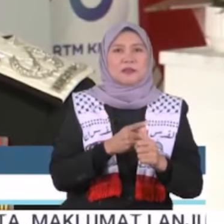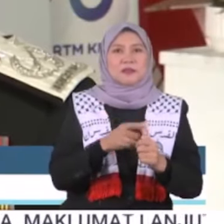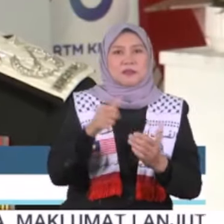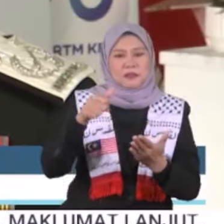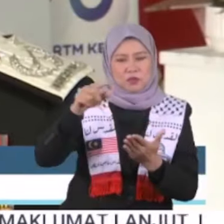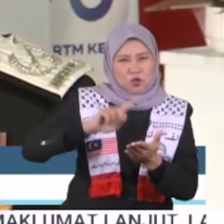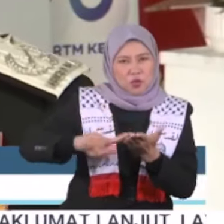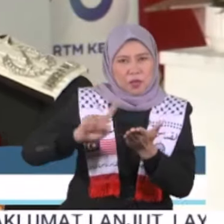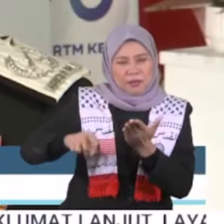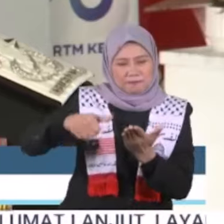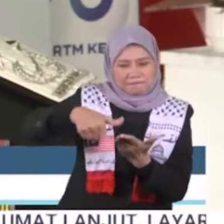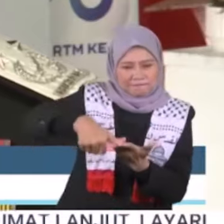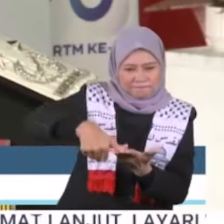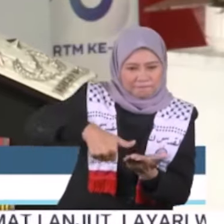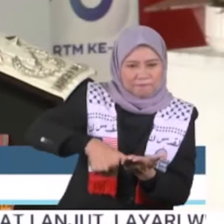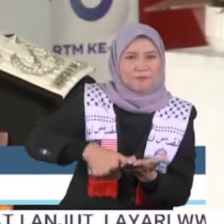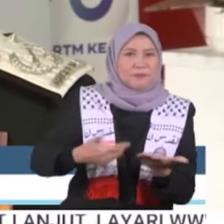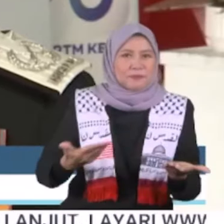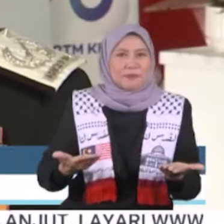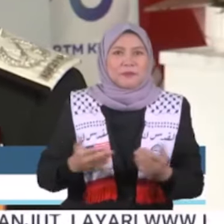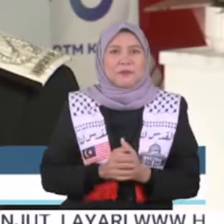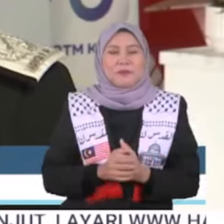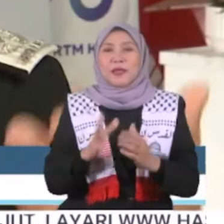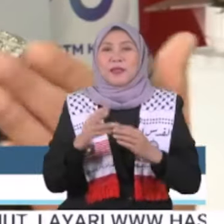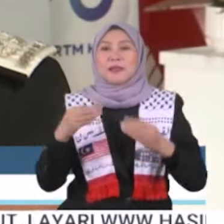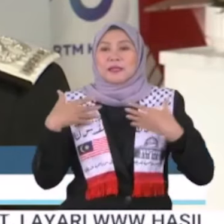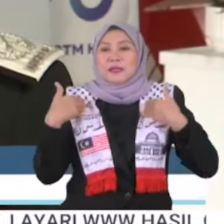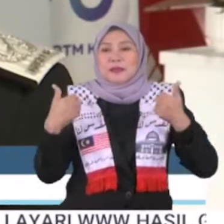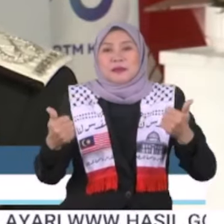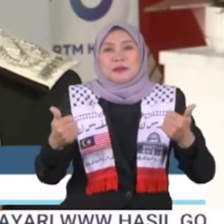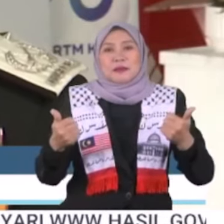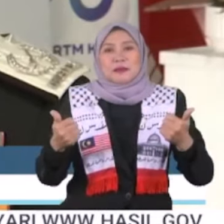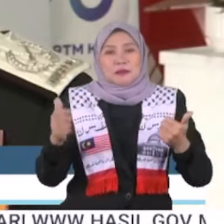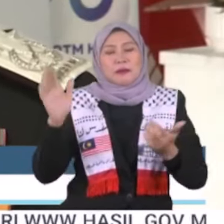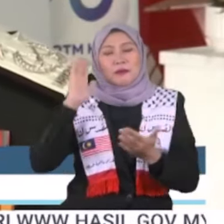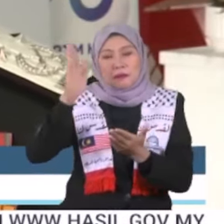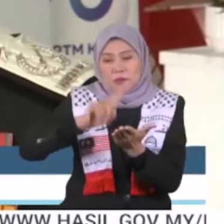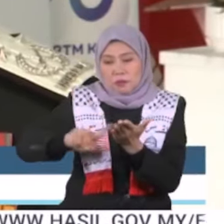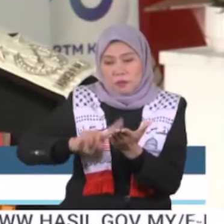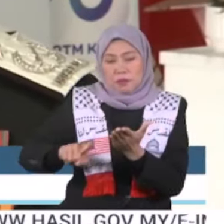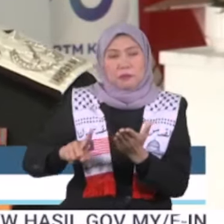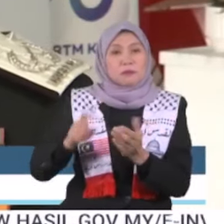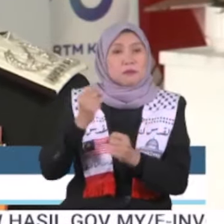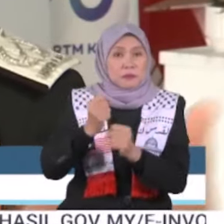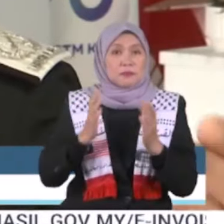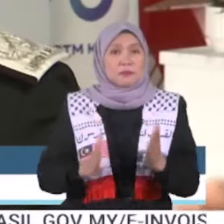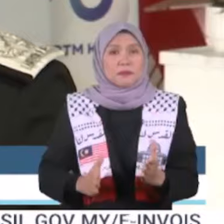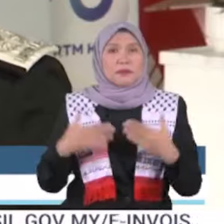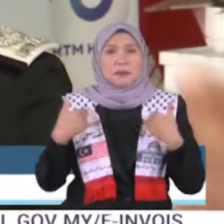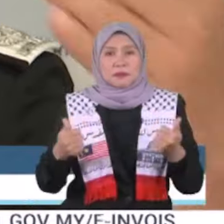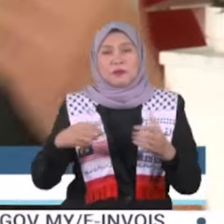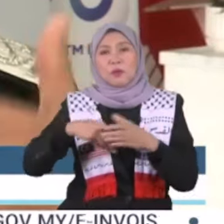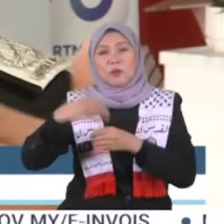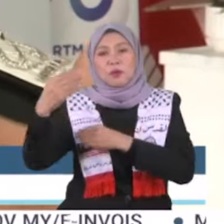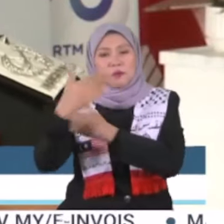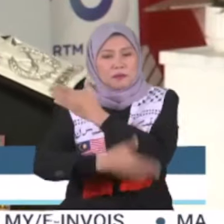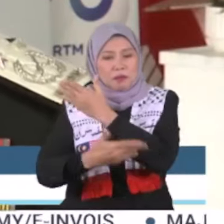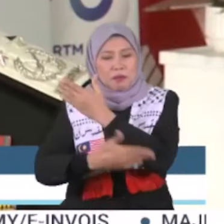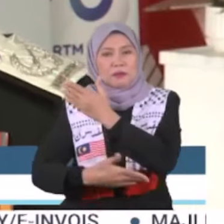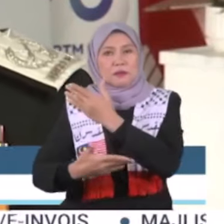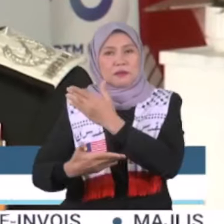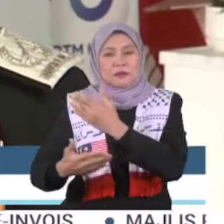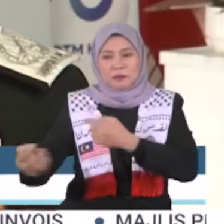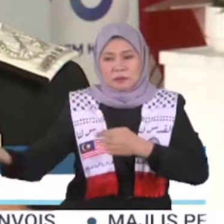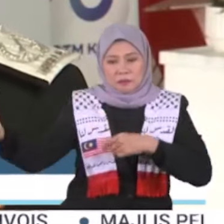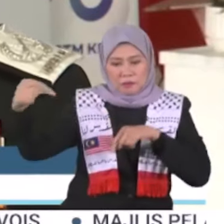ada pemeriksaan biometrik. Yang kedua, kesihatan. Sekarang ni setiap pekerja yang masuk itu akan diperiksa kesihatan mereka di luar negara. Dan dia masuk, kita akan